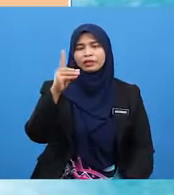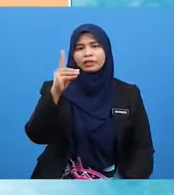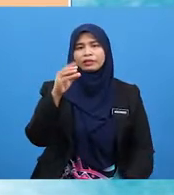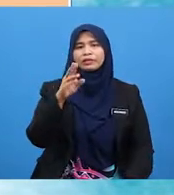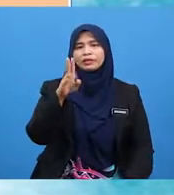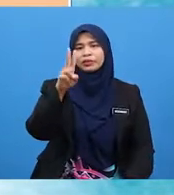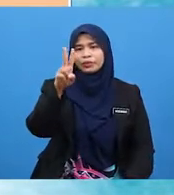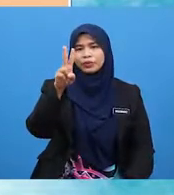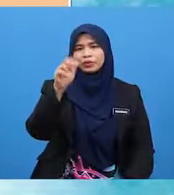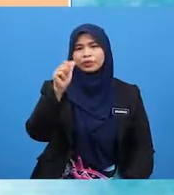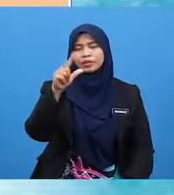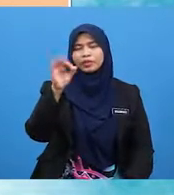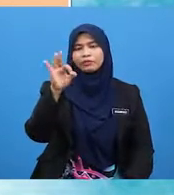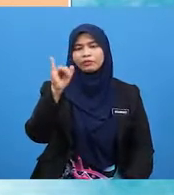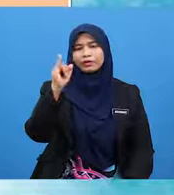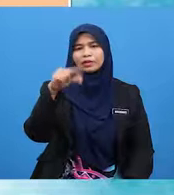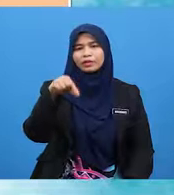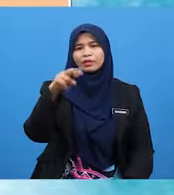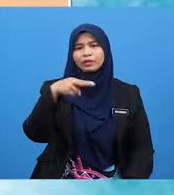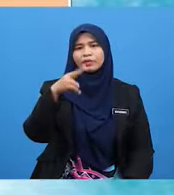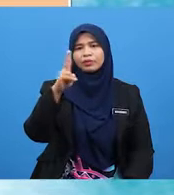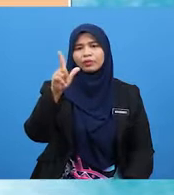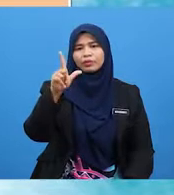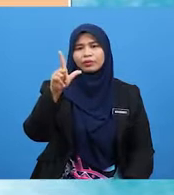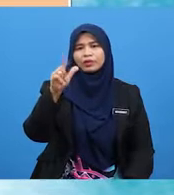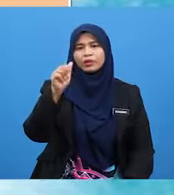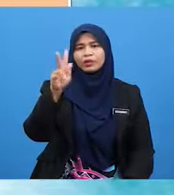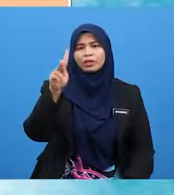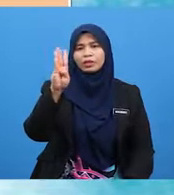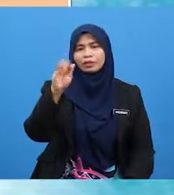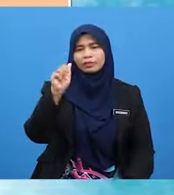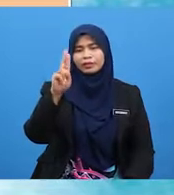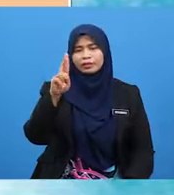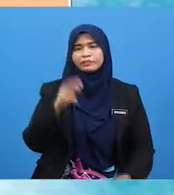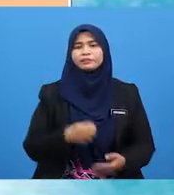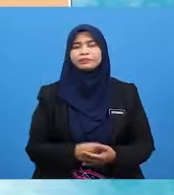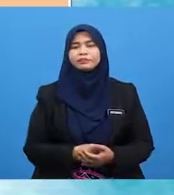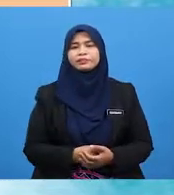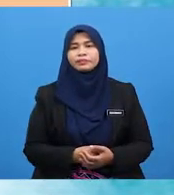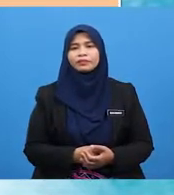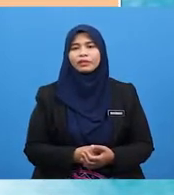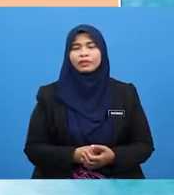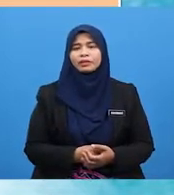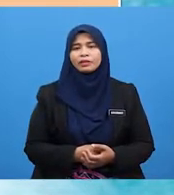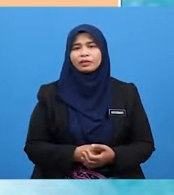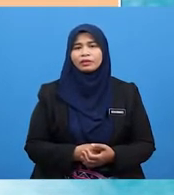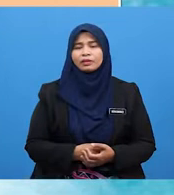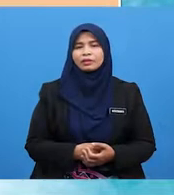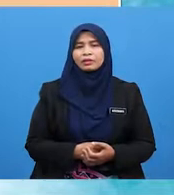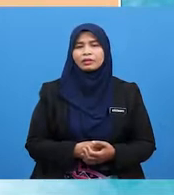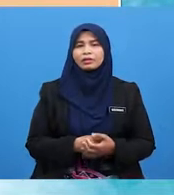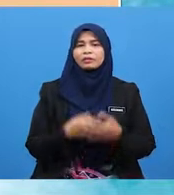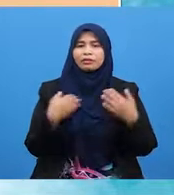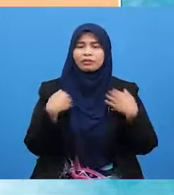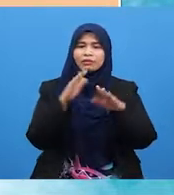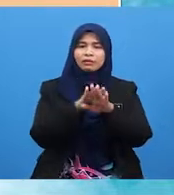Al-Fiqhul Akbar, Al-Alim wa Al-Muta'allim. Abu Hanifah mempunyai